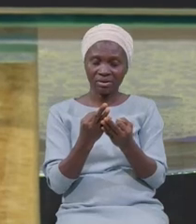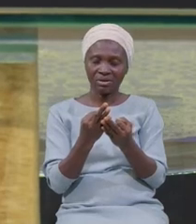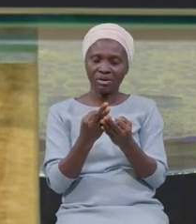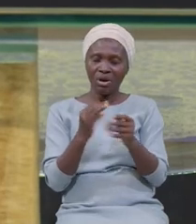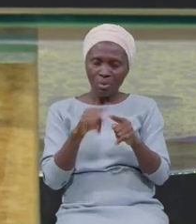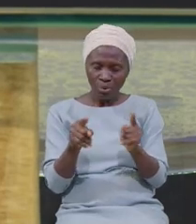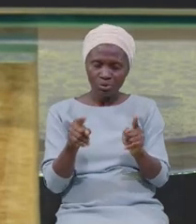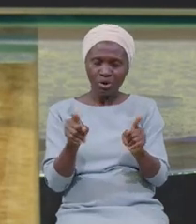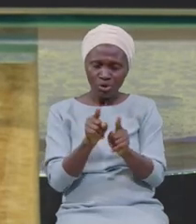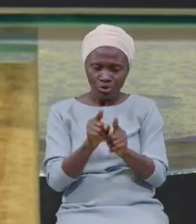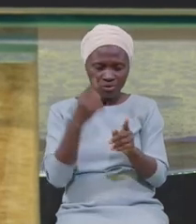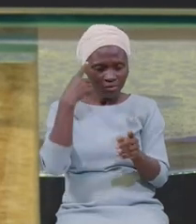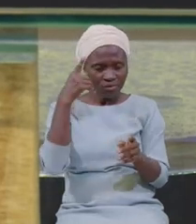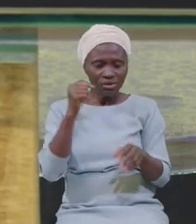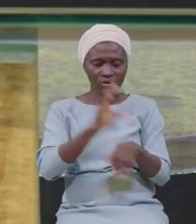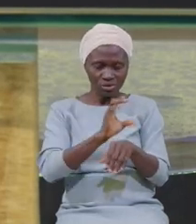mais aussi pour l'Église,